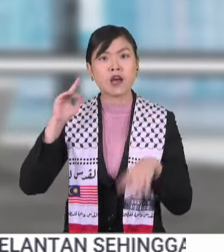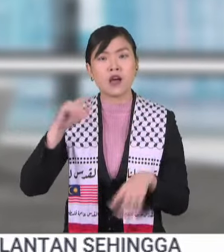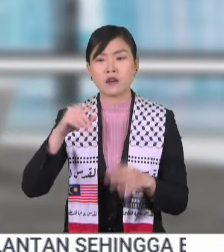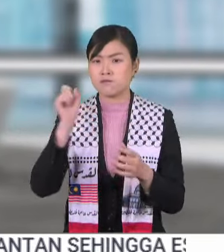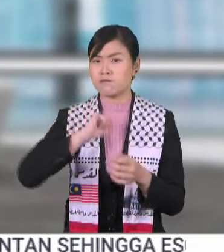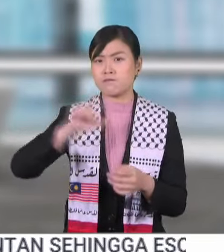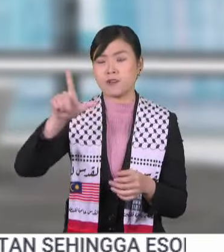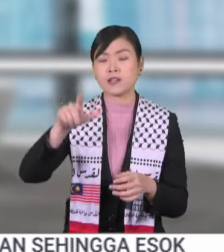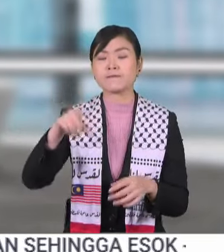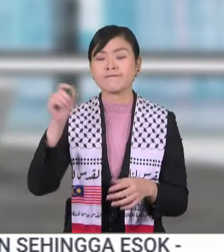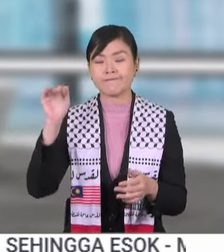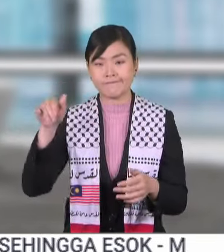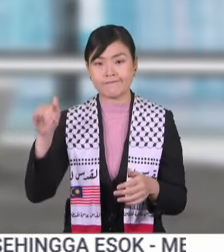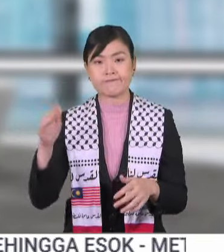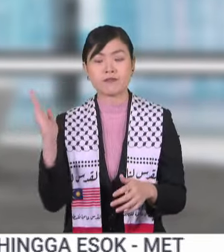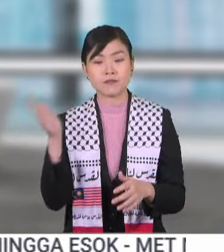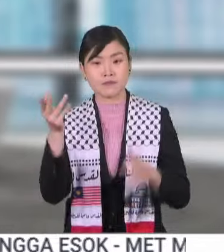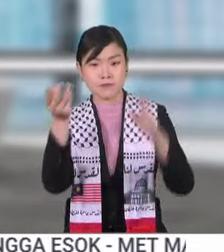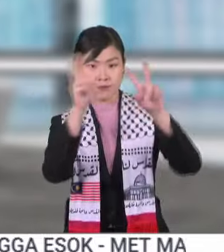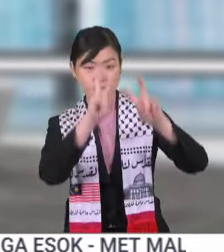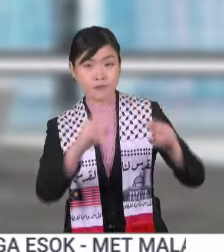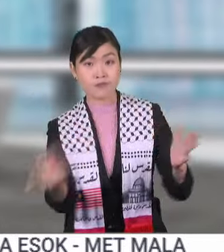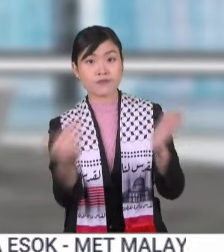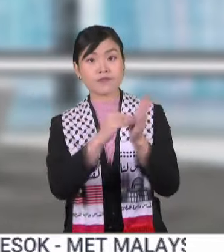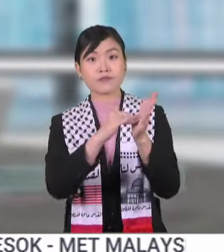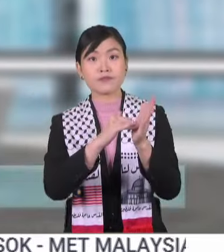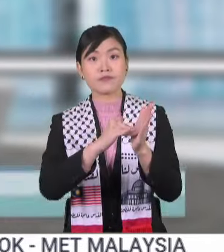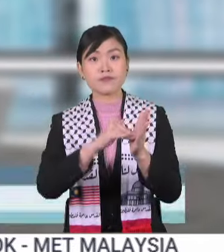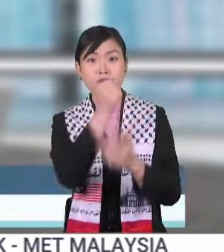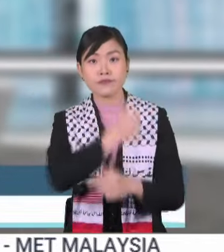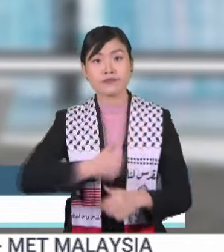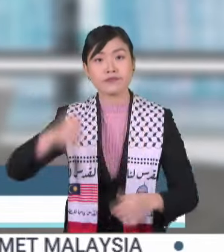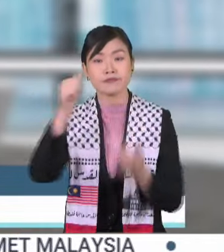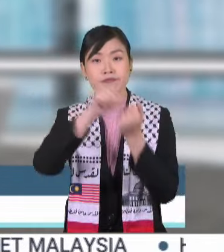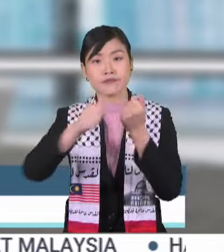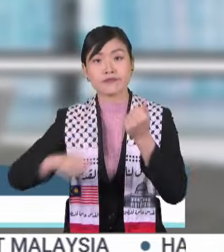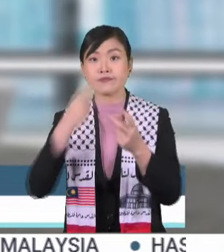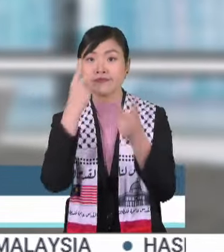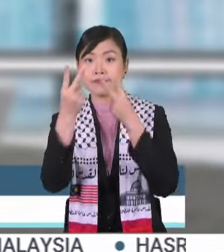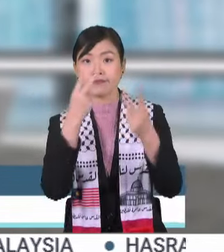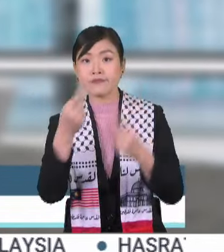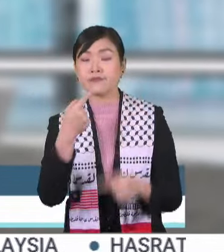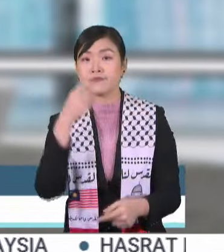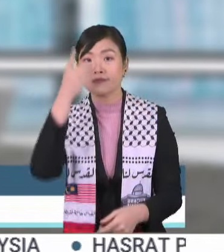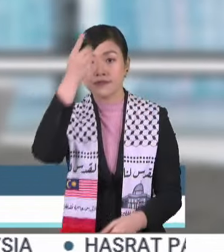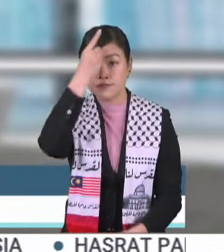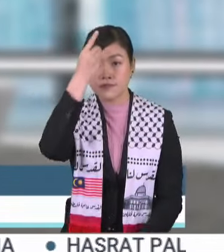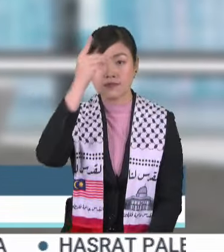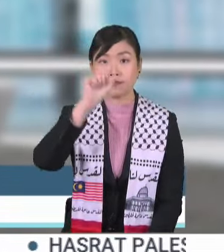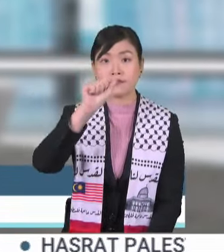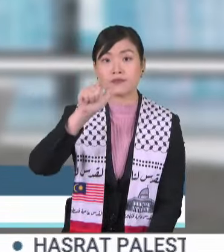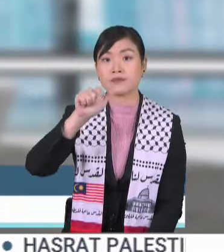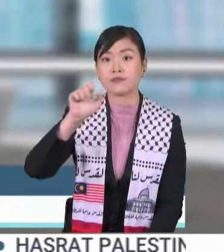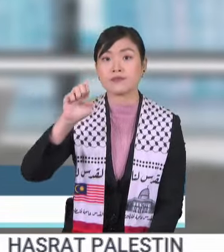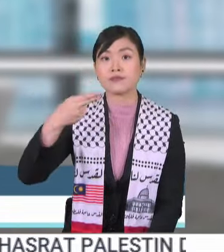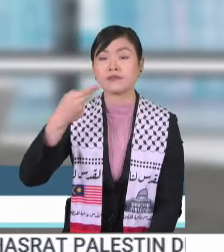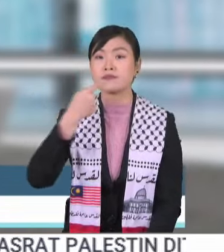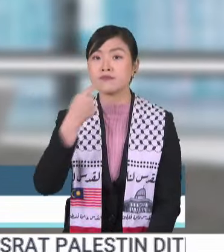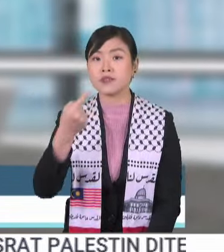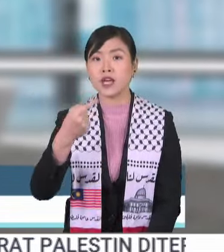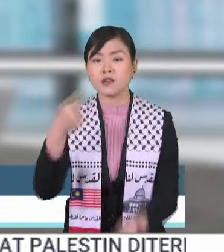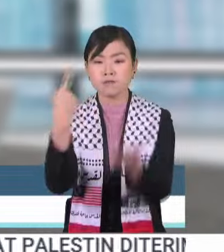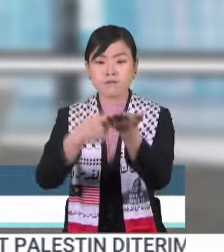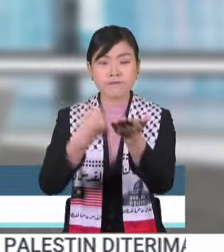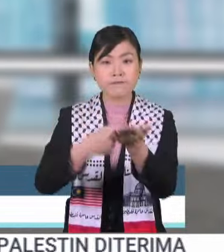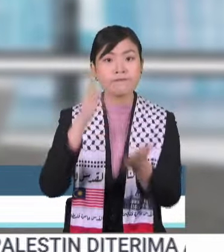semula pengerusi jawatankuasa pelancongan kebudayaan dan keusahawanan Negeri Datuk Mohamad Salleh saidin berkata satu perbincangan akan diadakan dengan